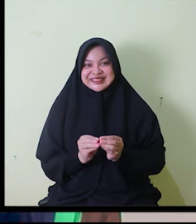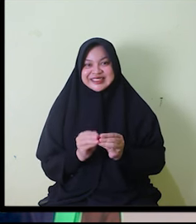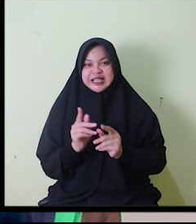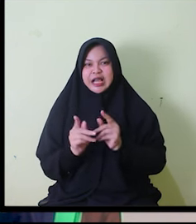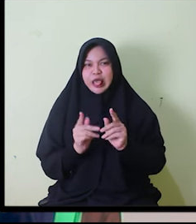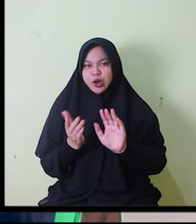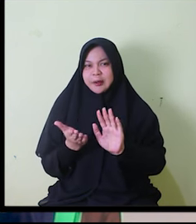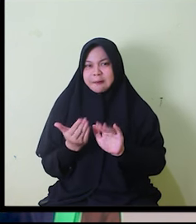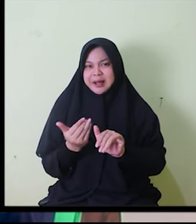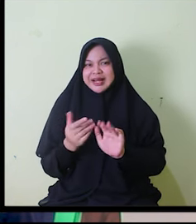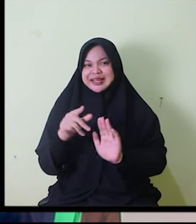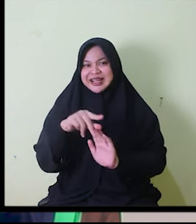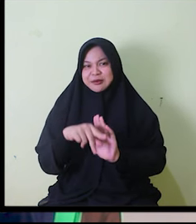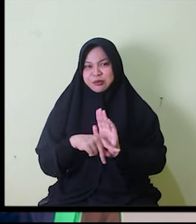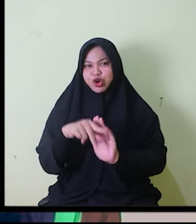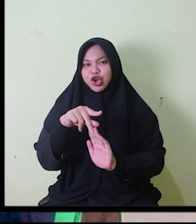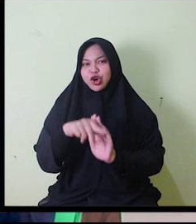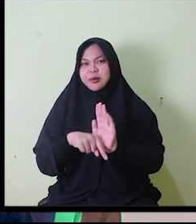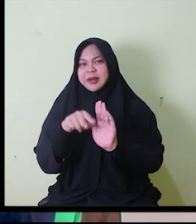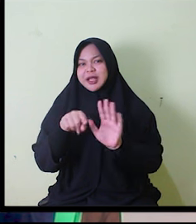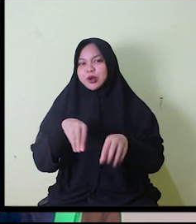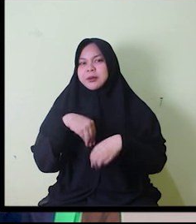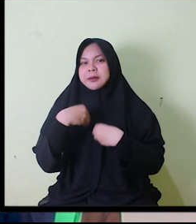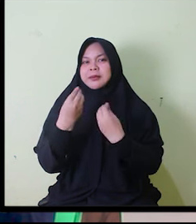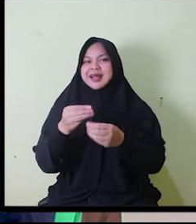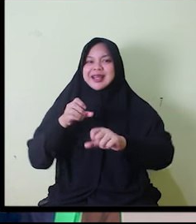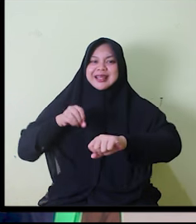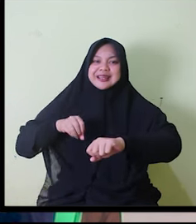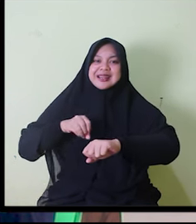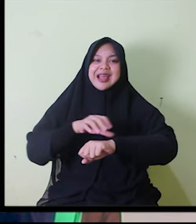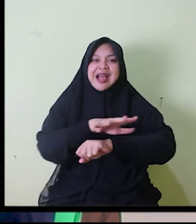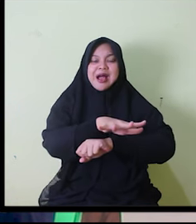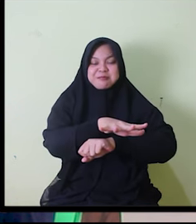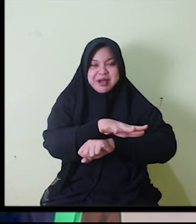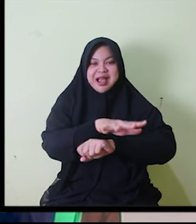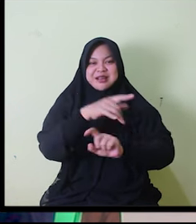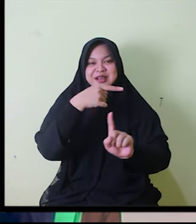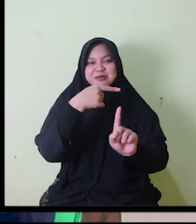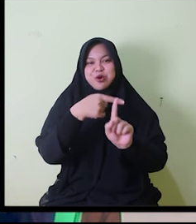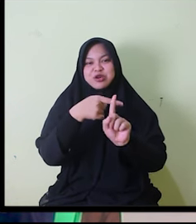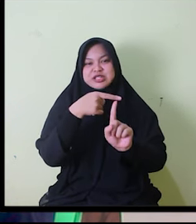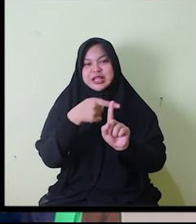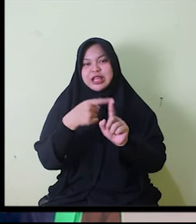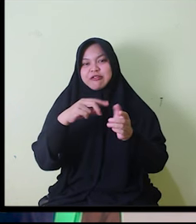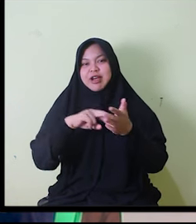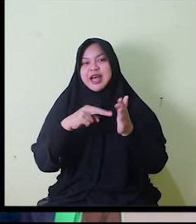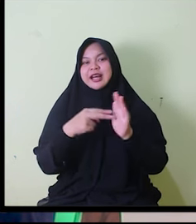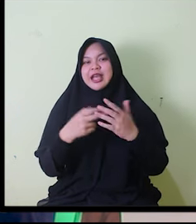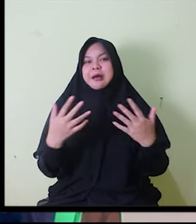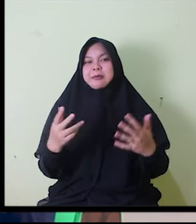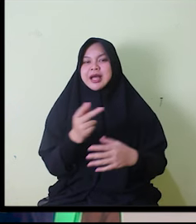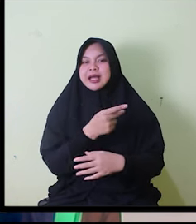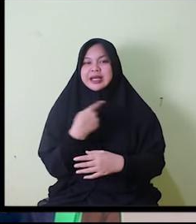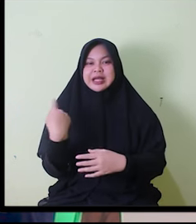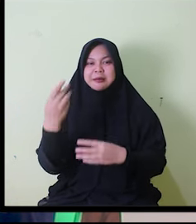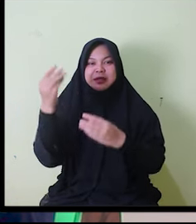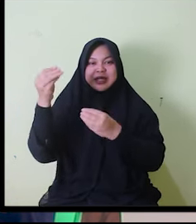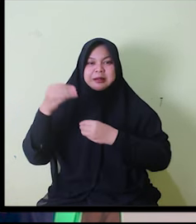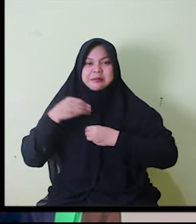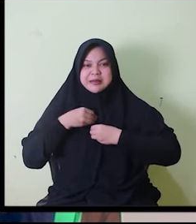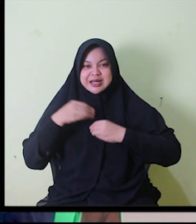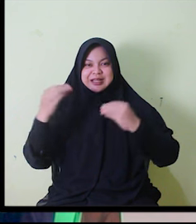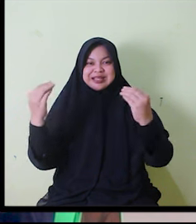lagi dengan program-program itu memberikan dampak yang sangat positif artinya kami dibekali oleh